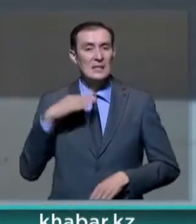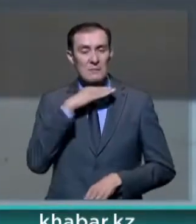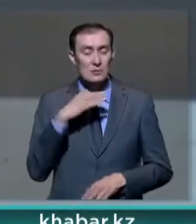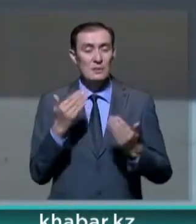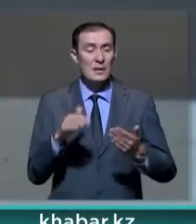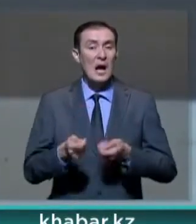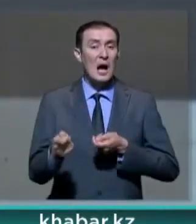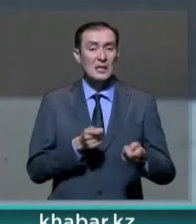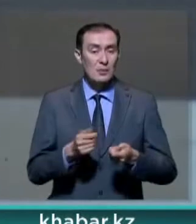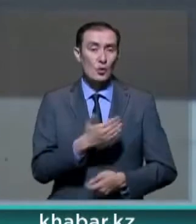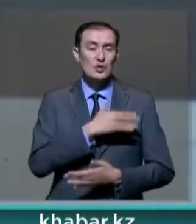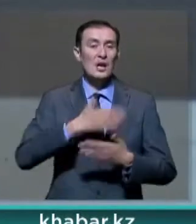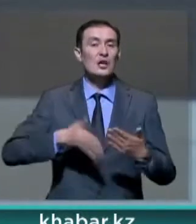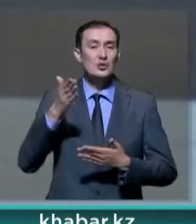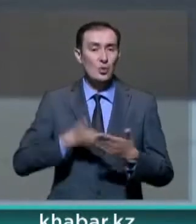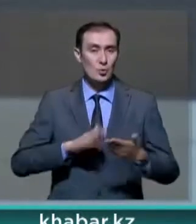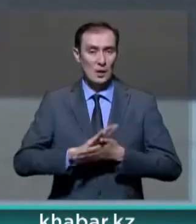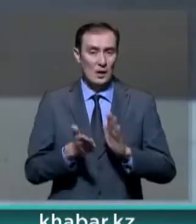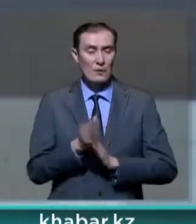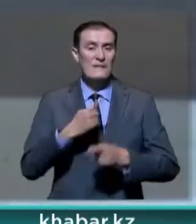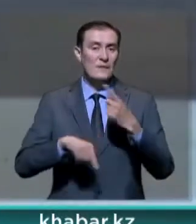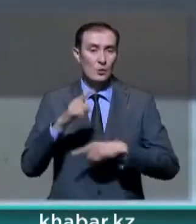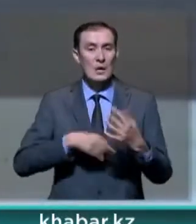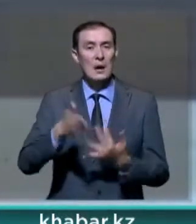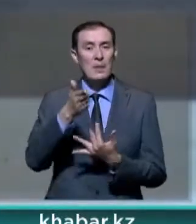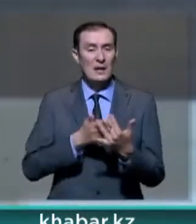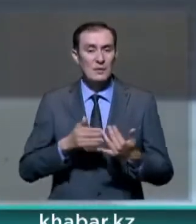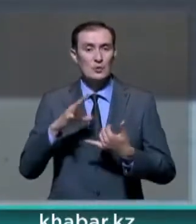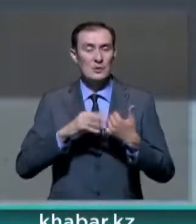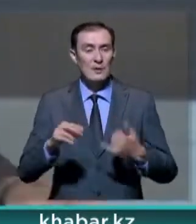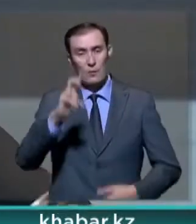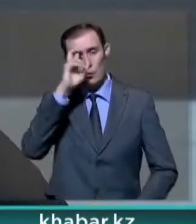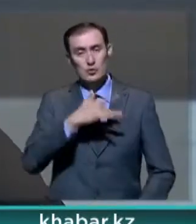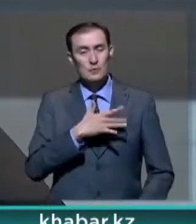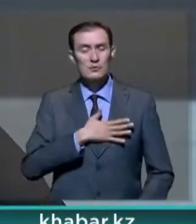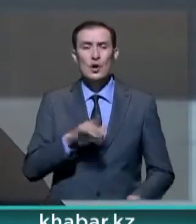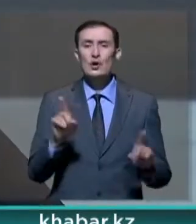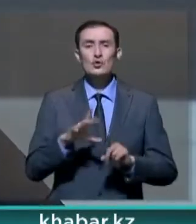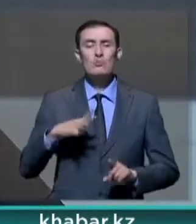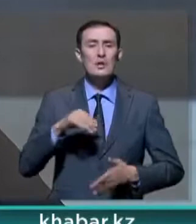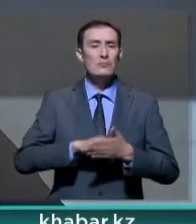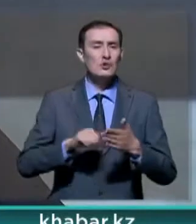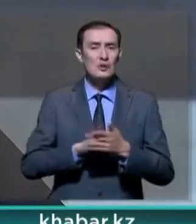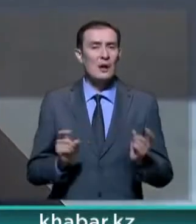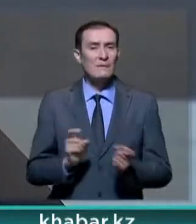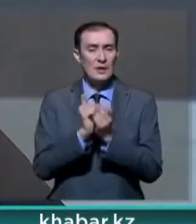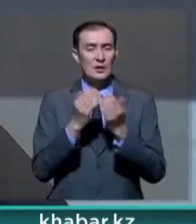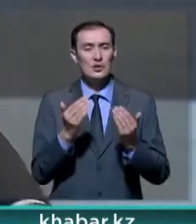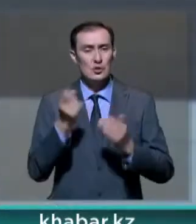городской кимат намерен расторгнуть договор с бизнесменом и вернуть половину земли в госсобственность. Что пошло не так, разбирались мои коллеги.